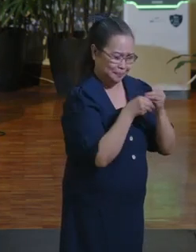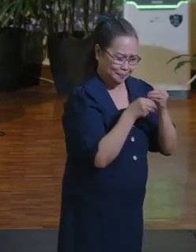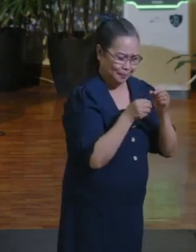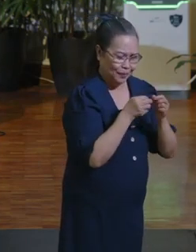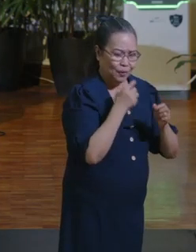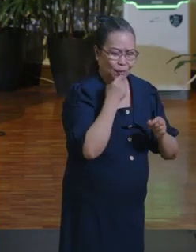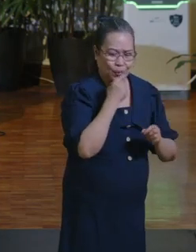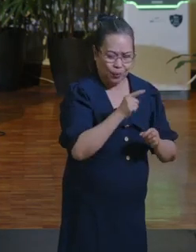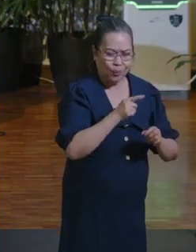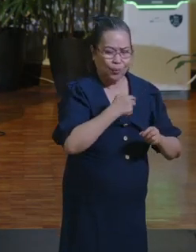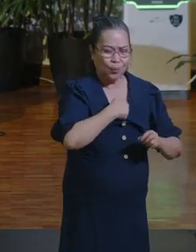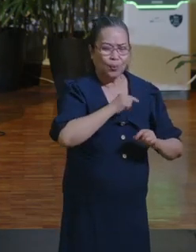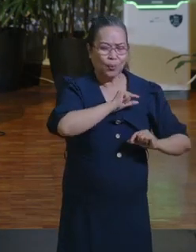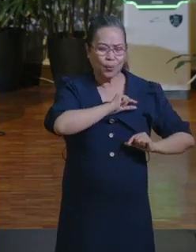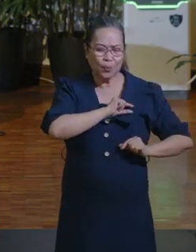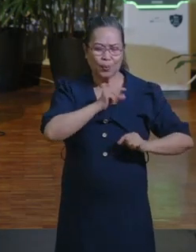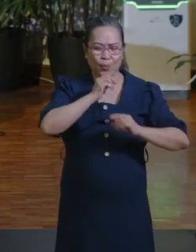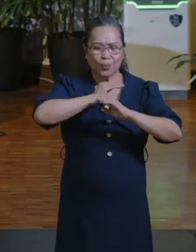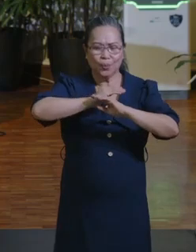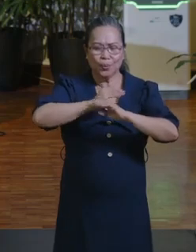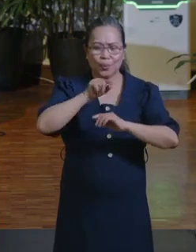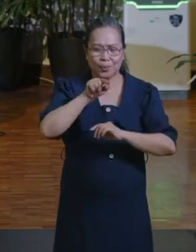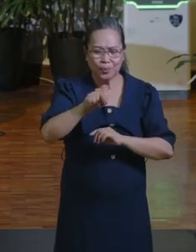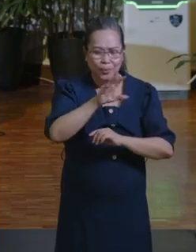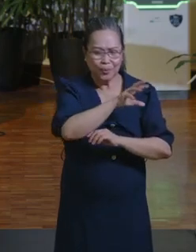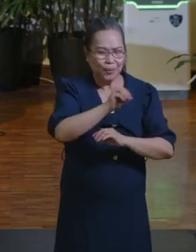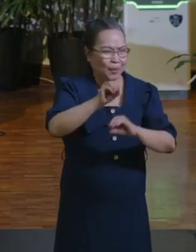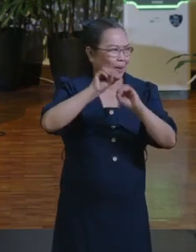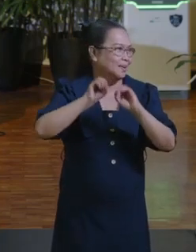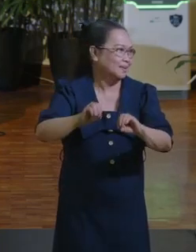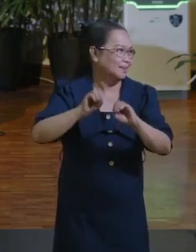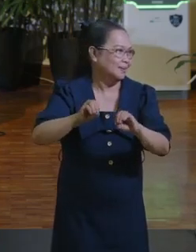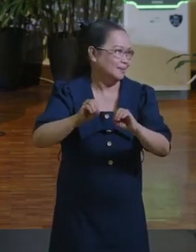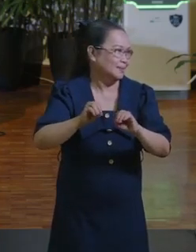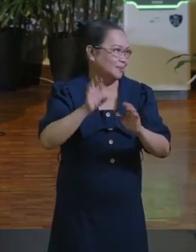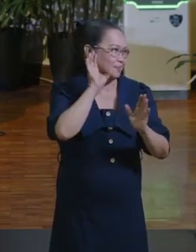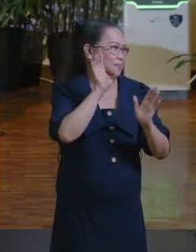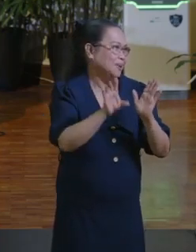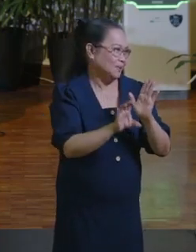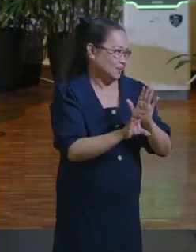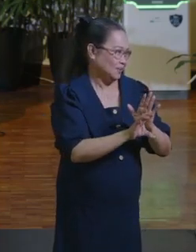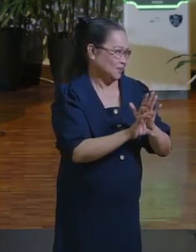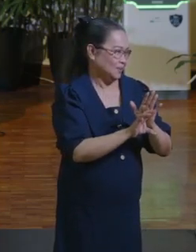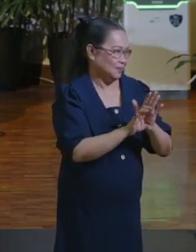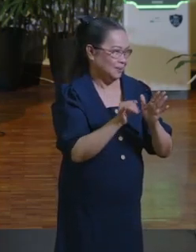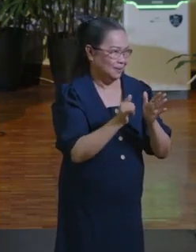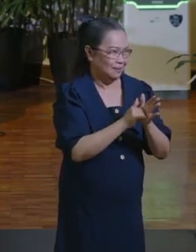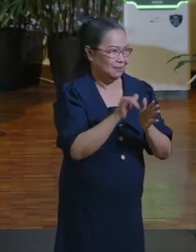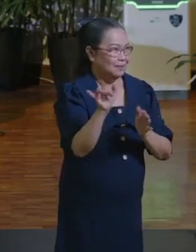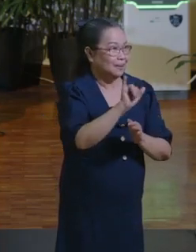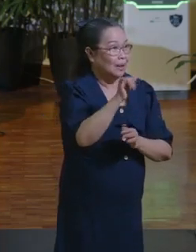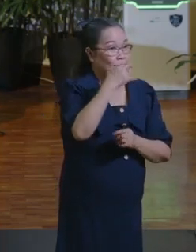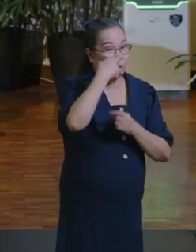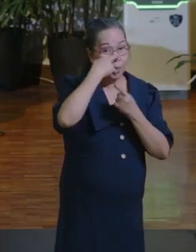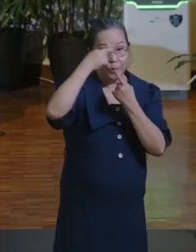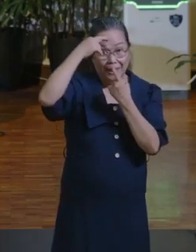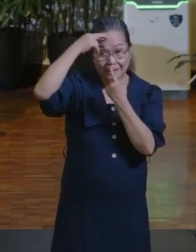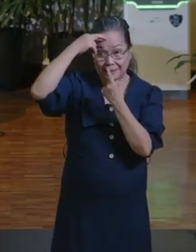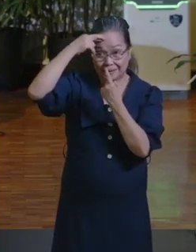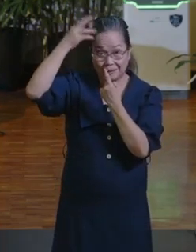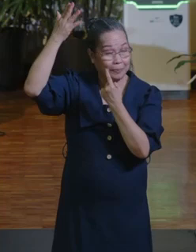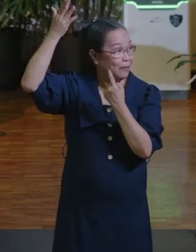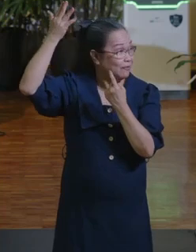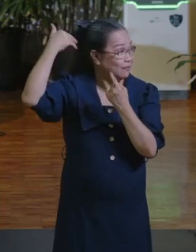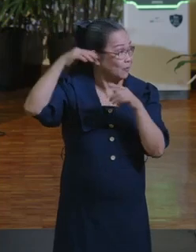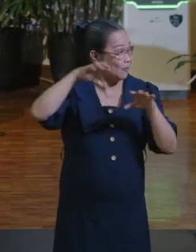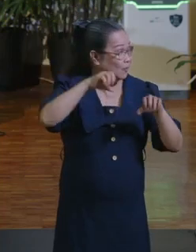Ang salitang pedagogos ay nagpe-paint para sa atin ng isang larawan ng ginagawa ng mga Romano nung panahon na